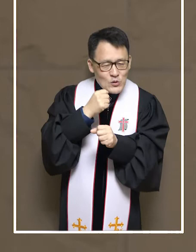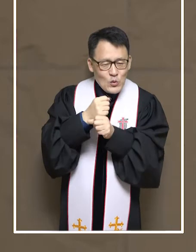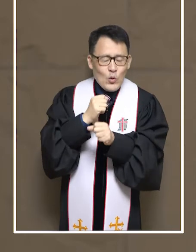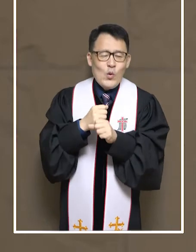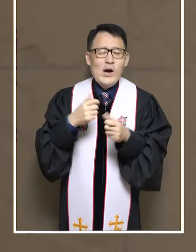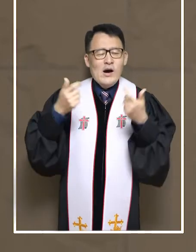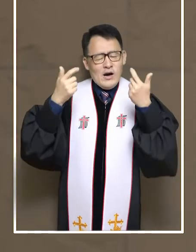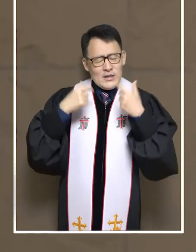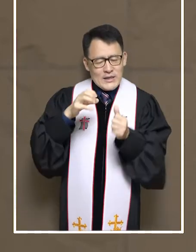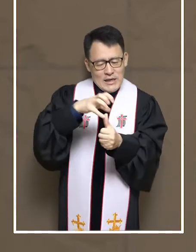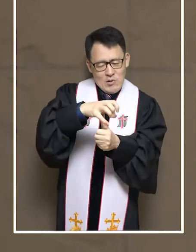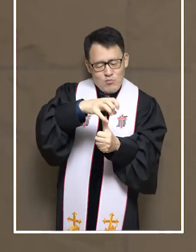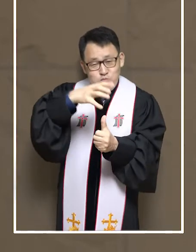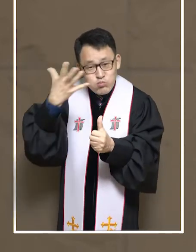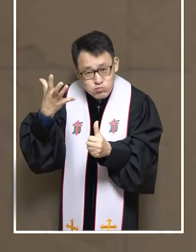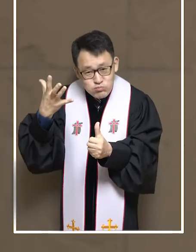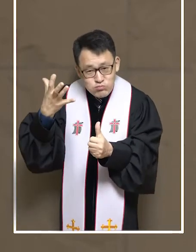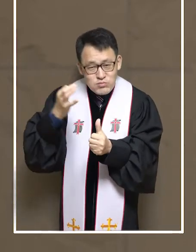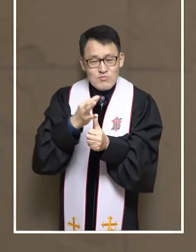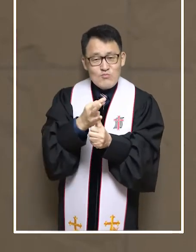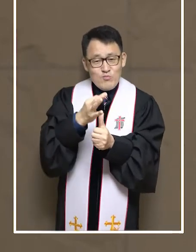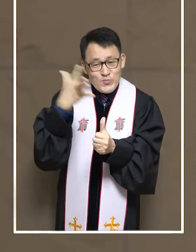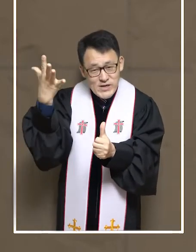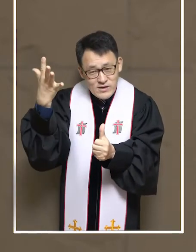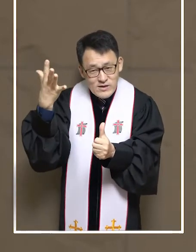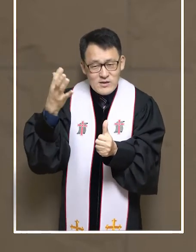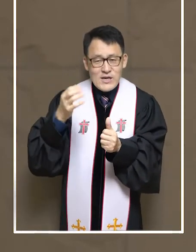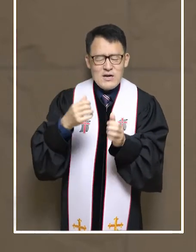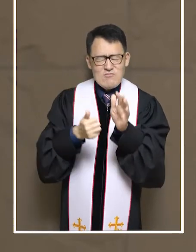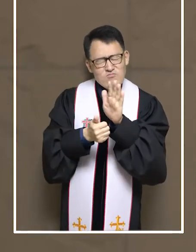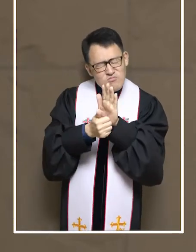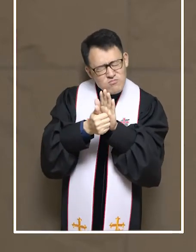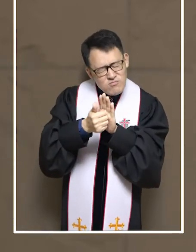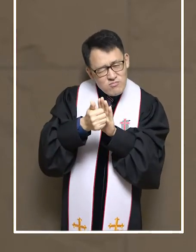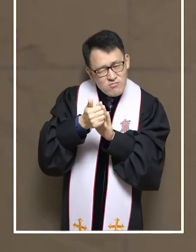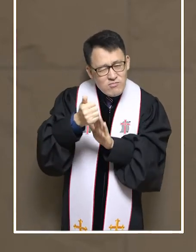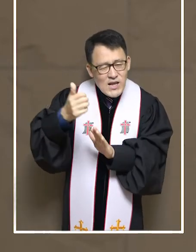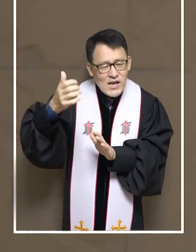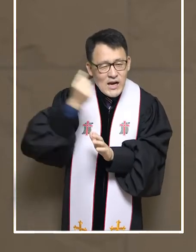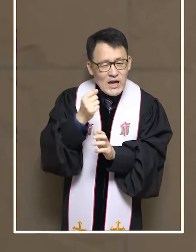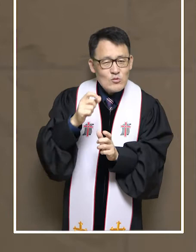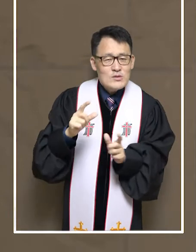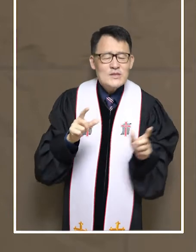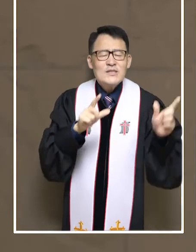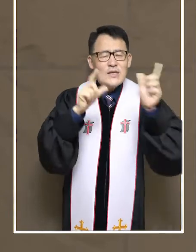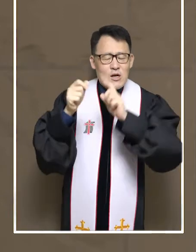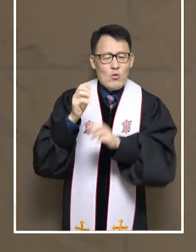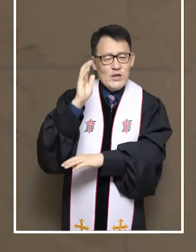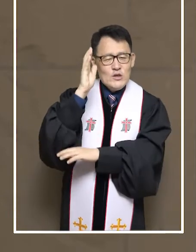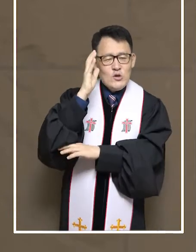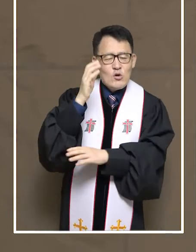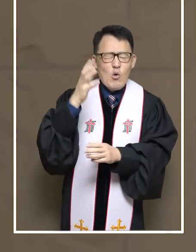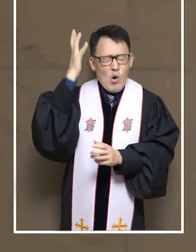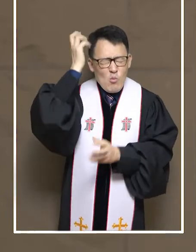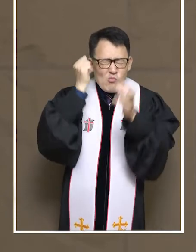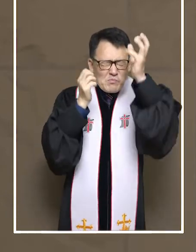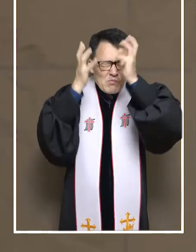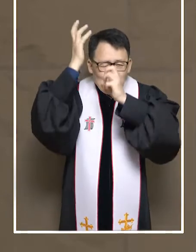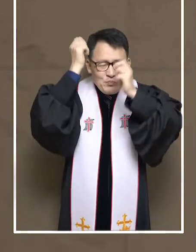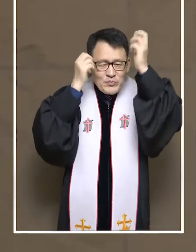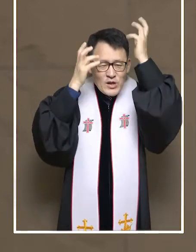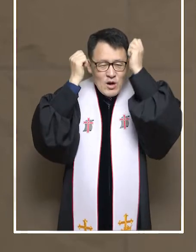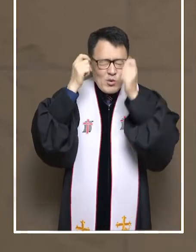밤 설교를 짓고 언젠가는 석방될 것이라는 가냘픈 희망을 가지고 있었으므로